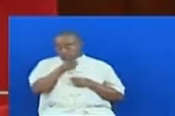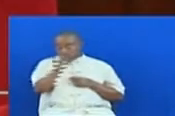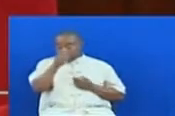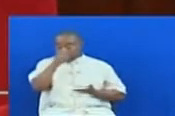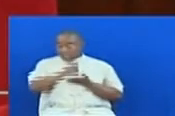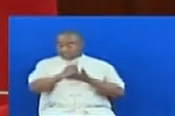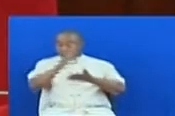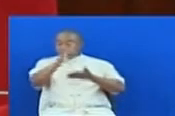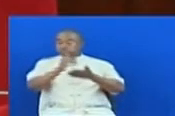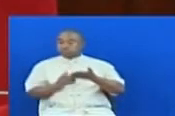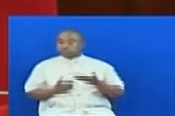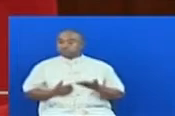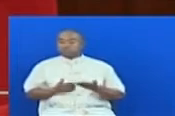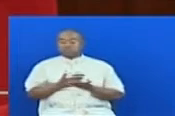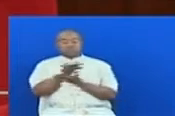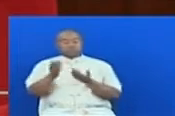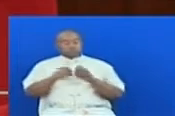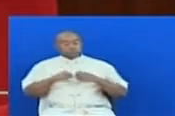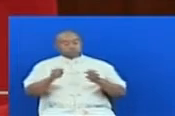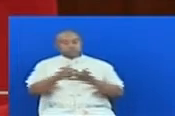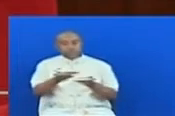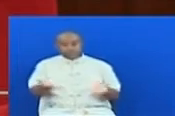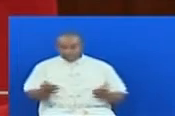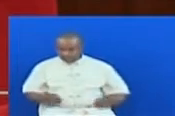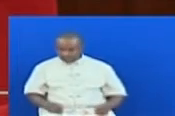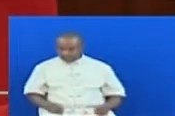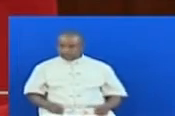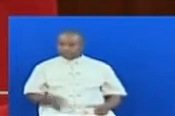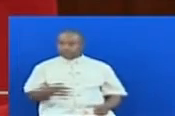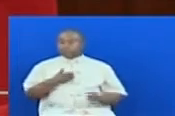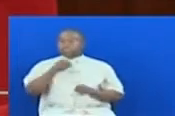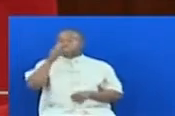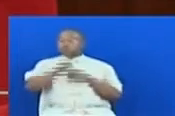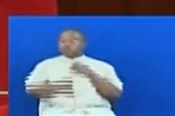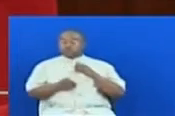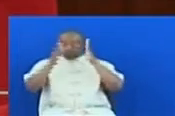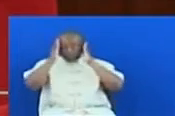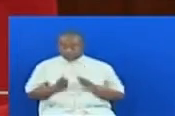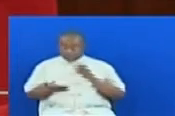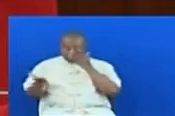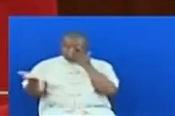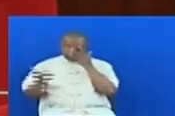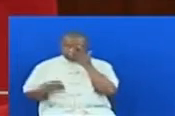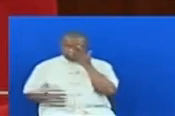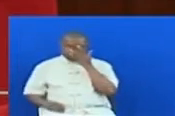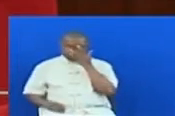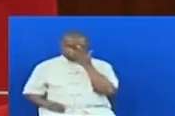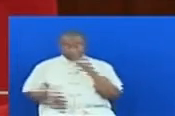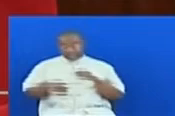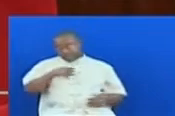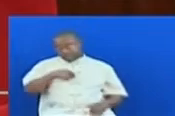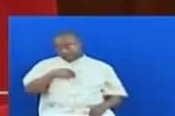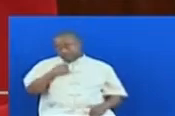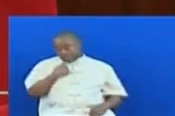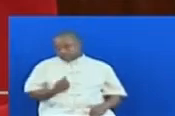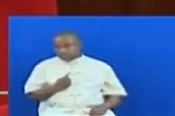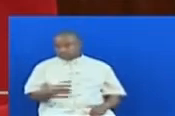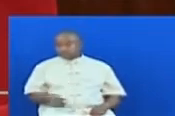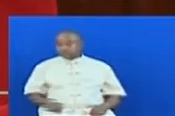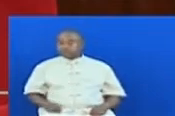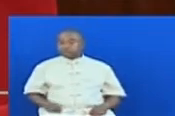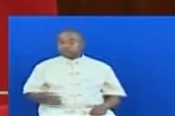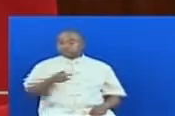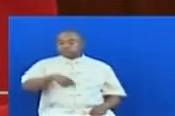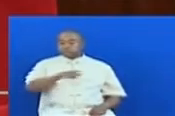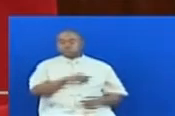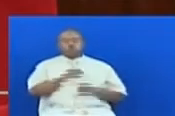maazimio pengine hajafanyiwa kazi. Mwisho kabisa mheshimiwa naibu spika, mimi niseme tu, tunaweza tukawalaumu